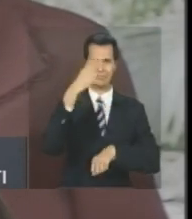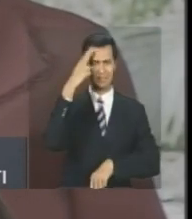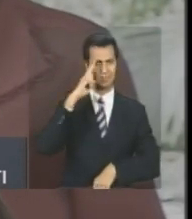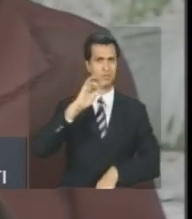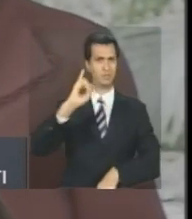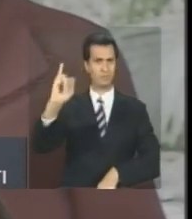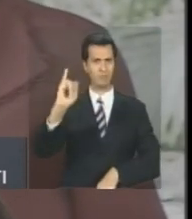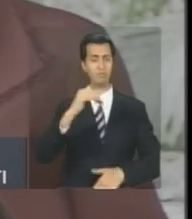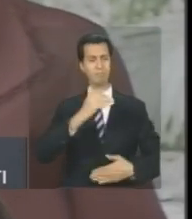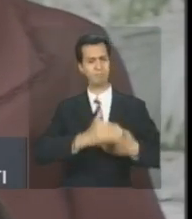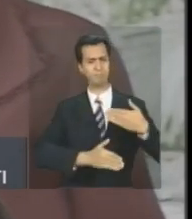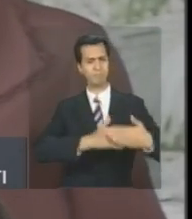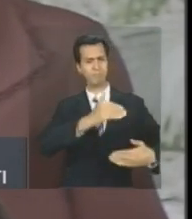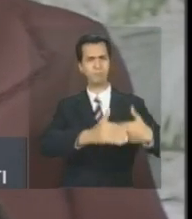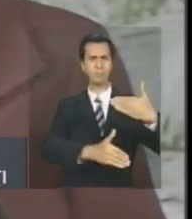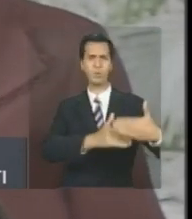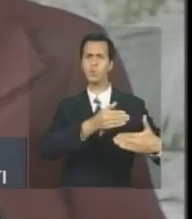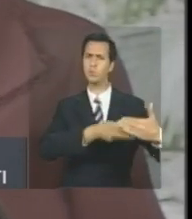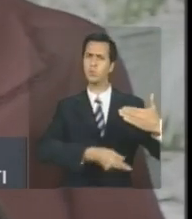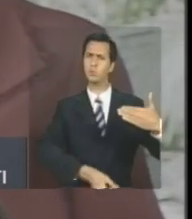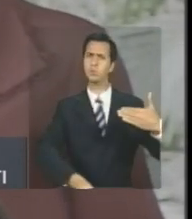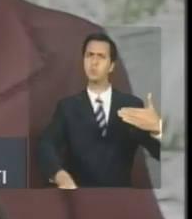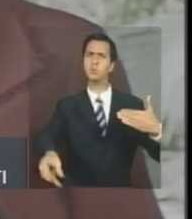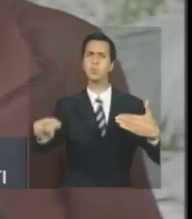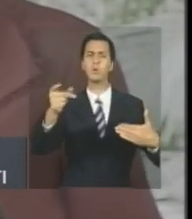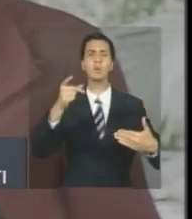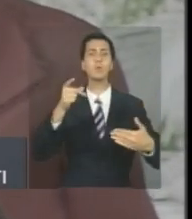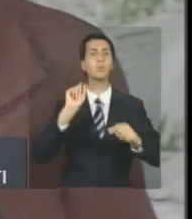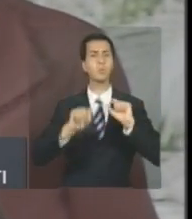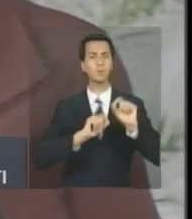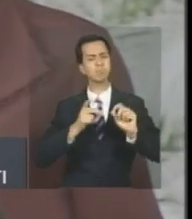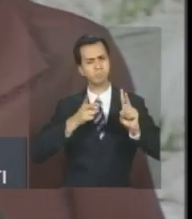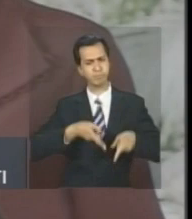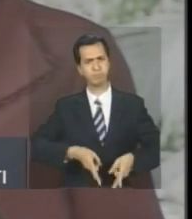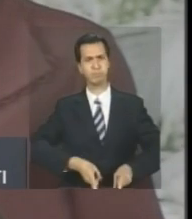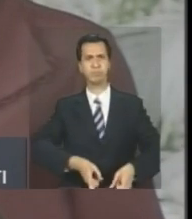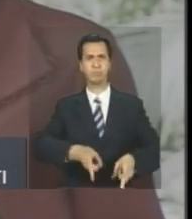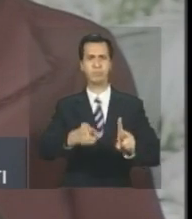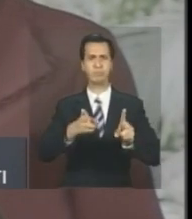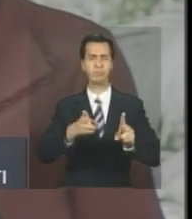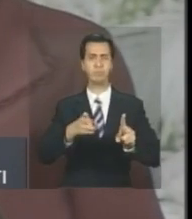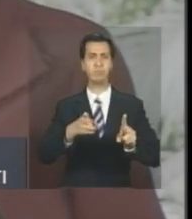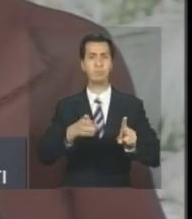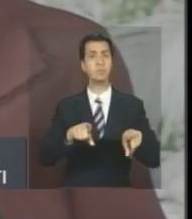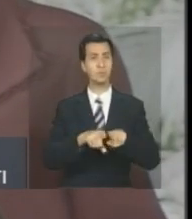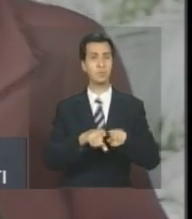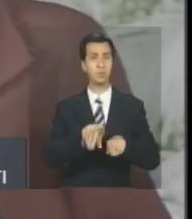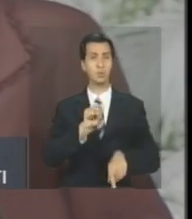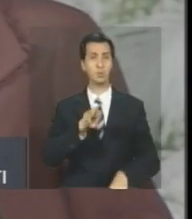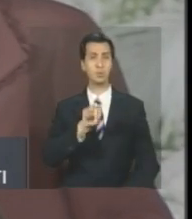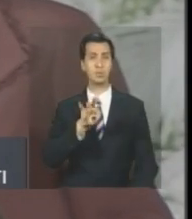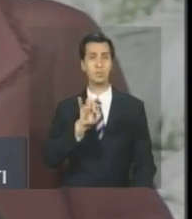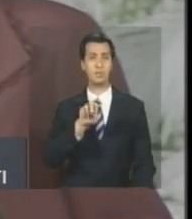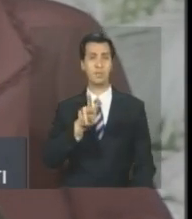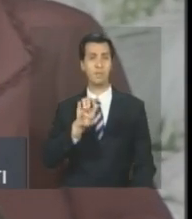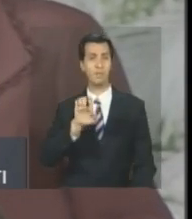longo prazo do Haiti, de forma permanente e de forma sustentável.